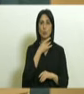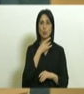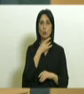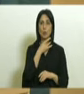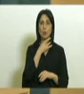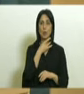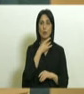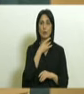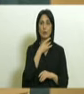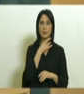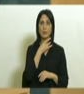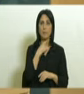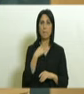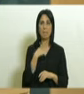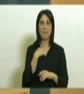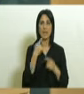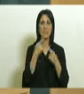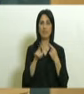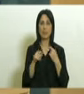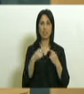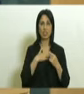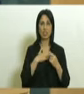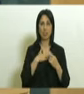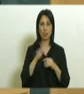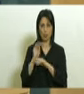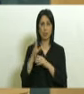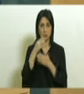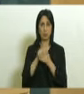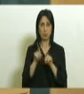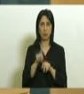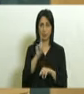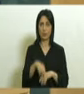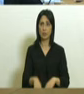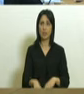კრიზისულად მე სხვებისგან განსხვავებით ჩემებსაც ვაკრიტიკებ, რო იცოდეთ.